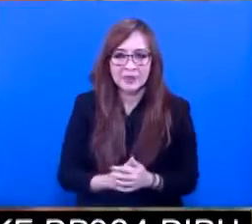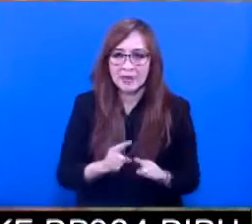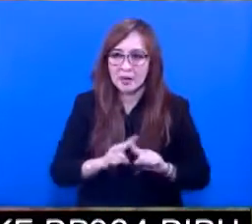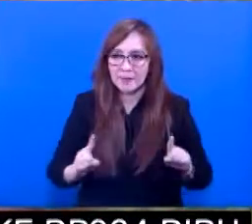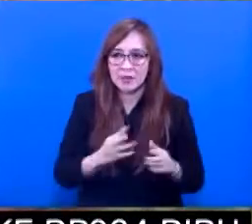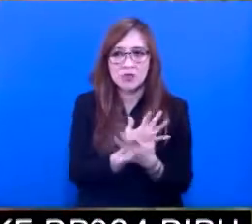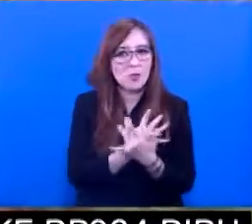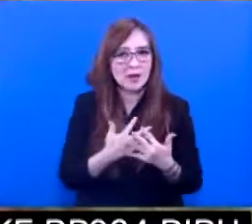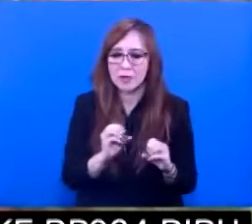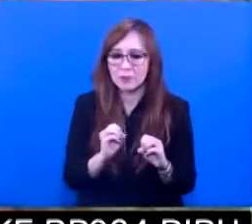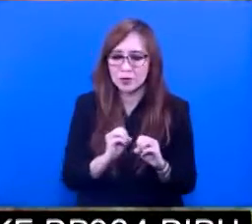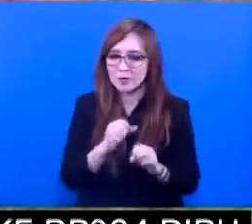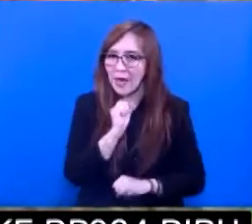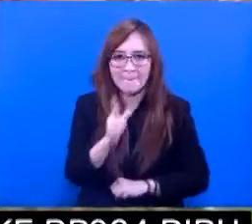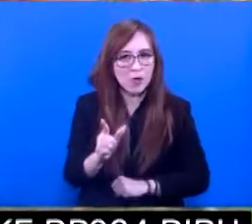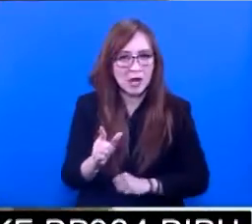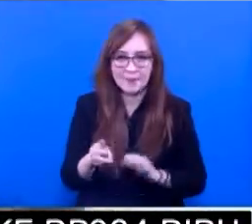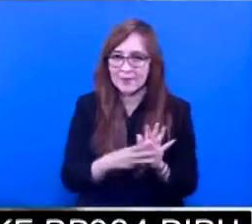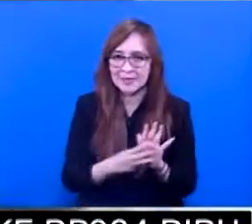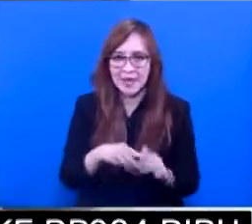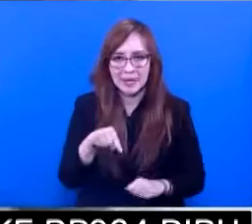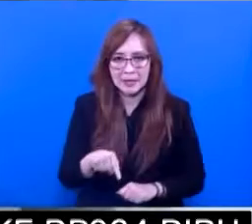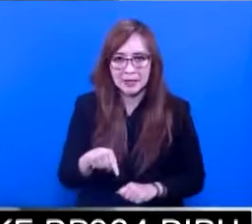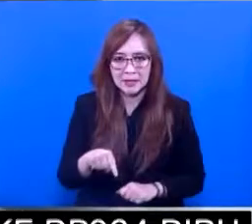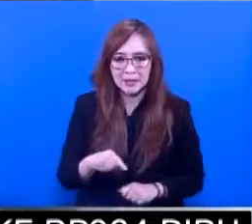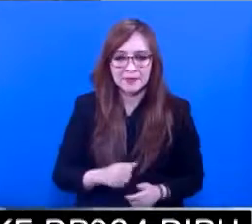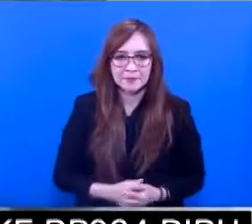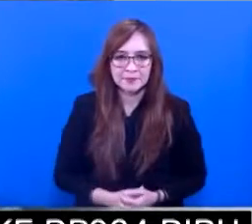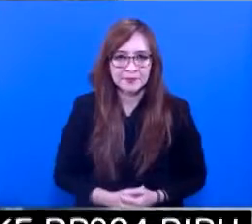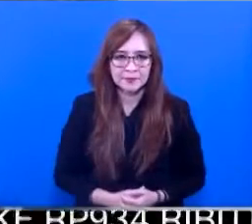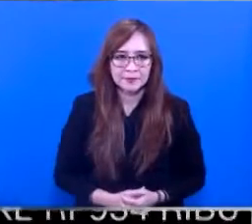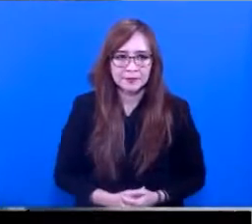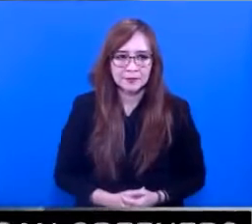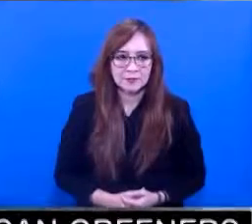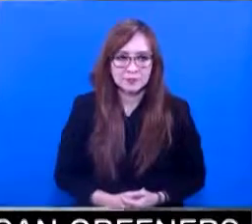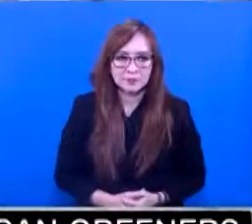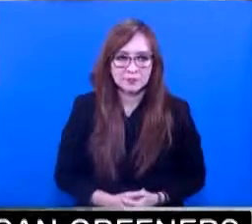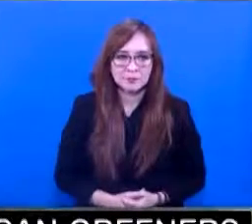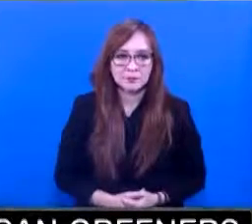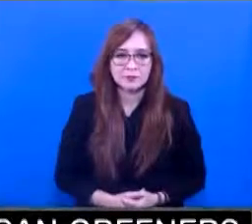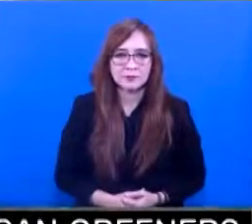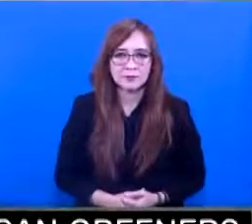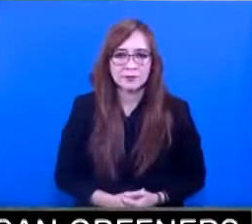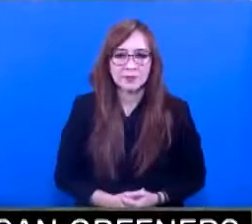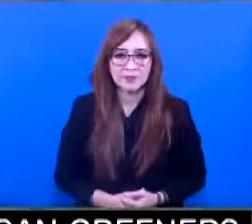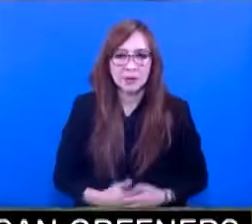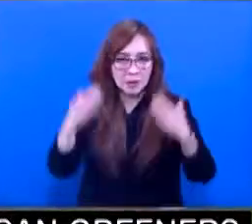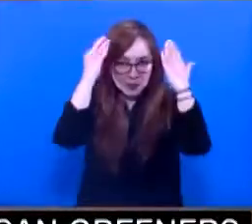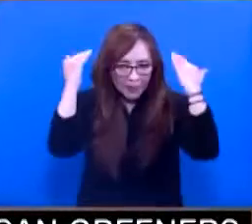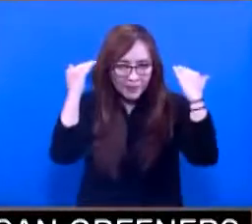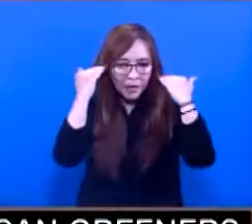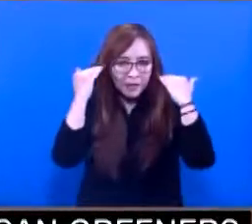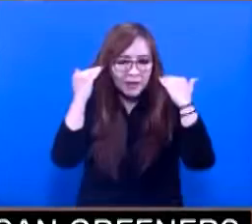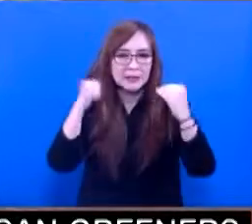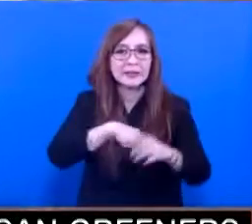belum melaporkan perubahan warna air sungai ke pihak berwajib maupun perangkat desa setempat. Sementara para petani di wilayah setempat